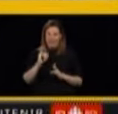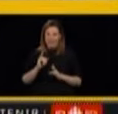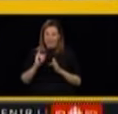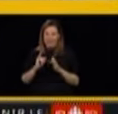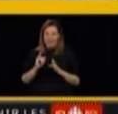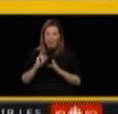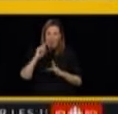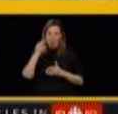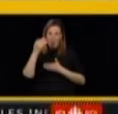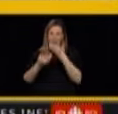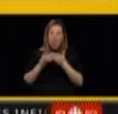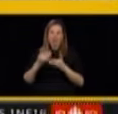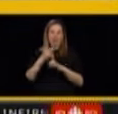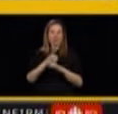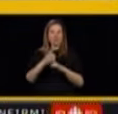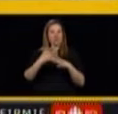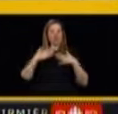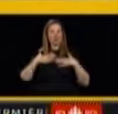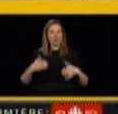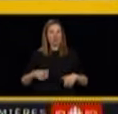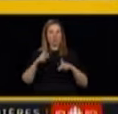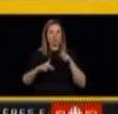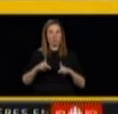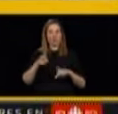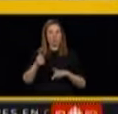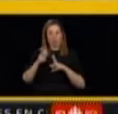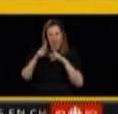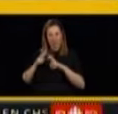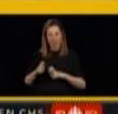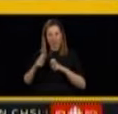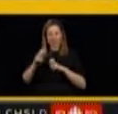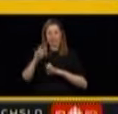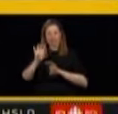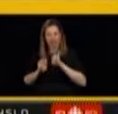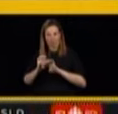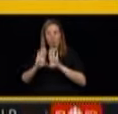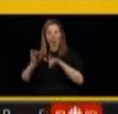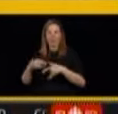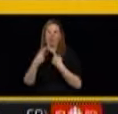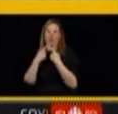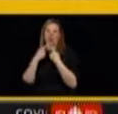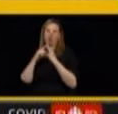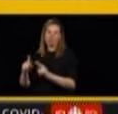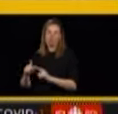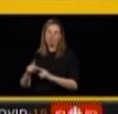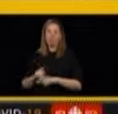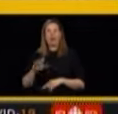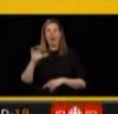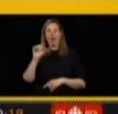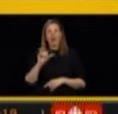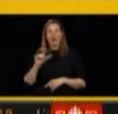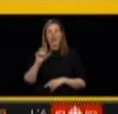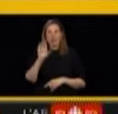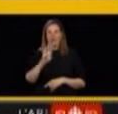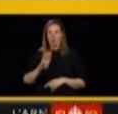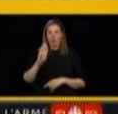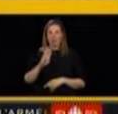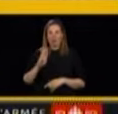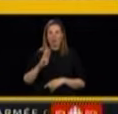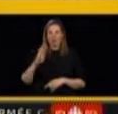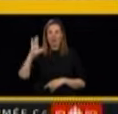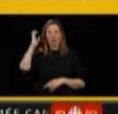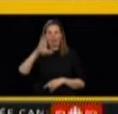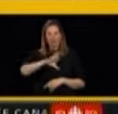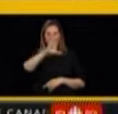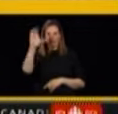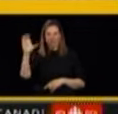le directeur de santé publique qui a ce pouvoir-là. Alex Boissonneau, Radio-Canada. Voici ce que j'ai Bonjour. J'aimerais